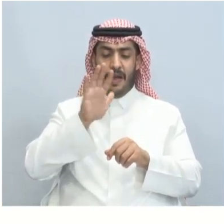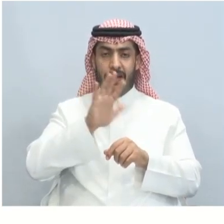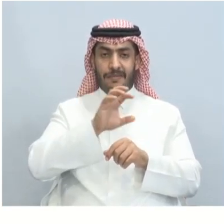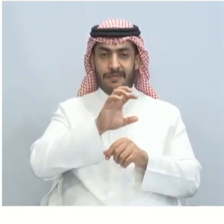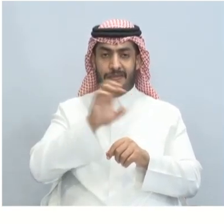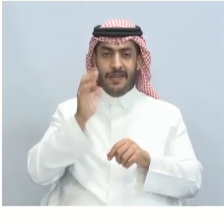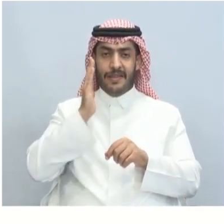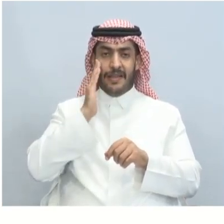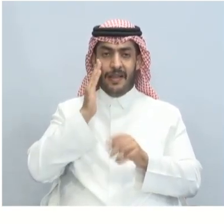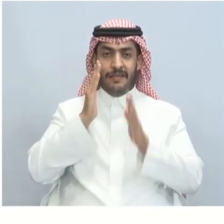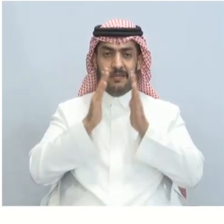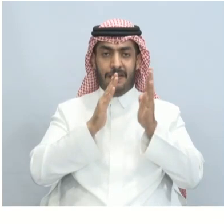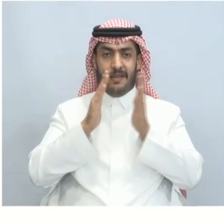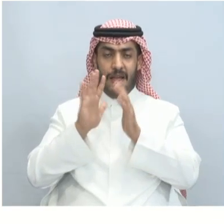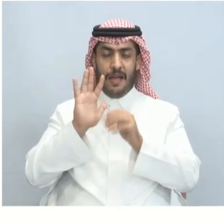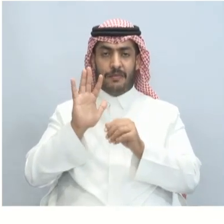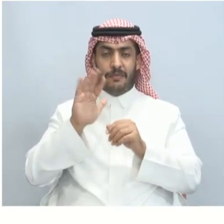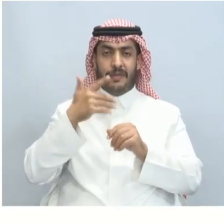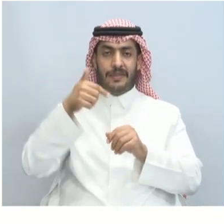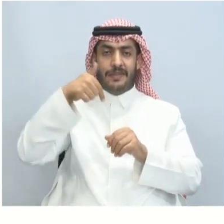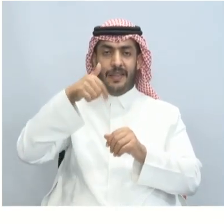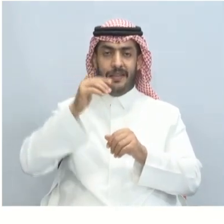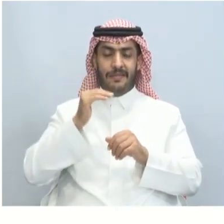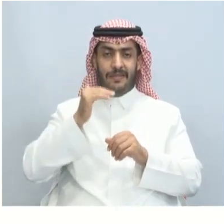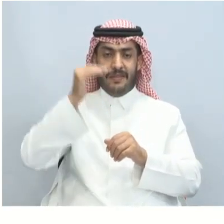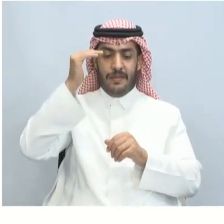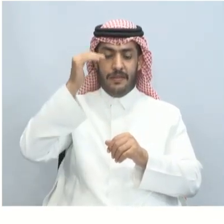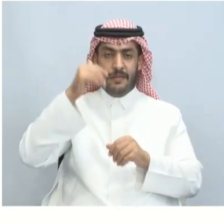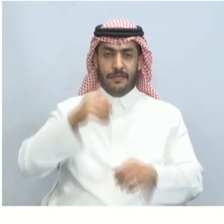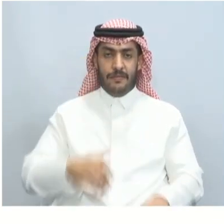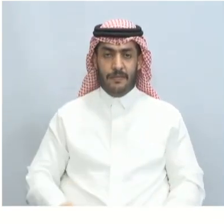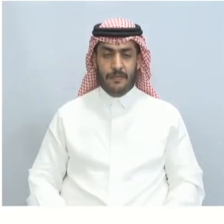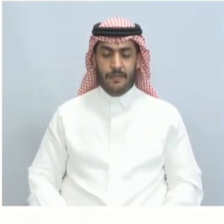وحدات الى اليمين ومن ثم انتقل ست وحدات الى